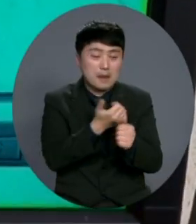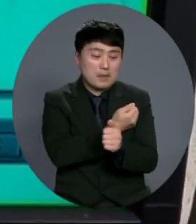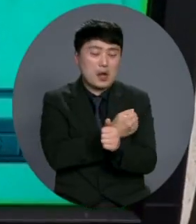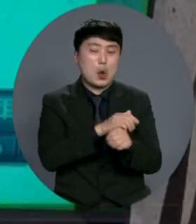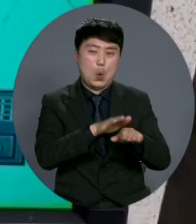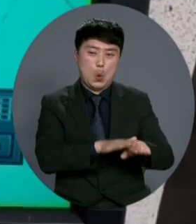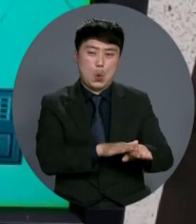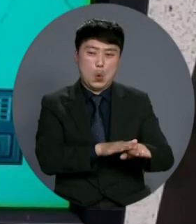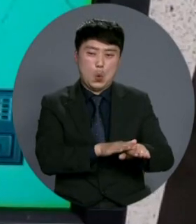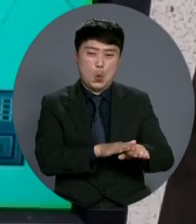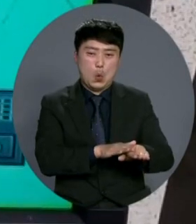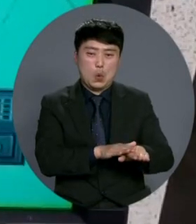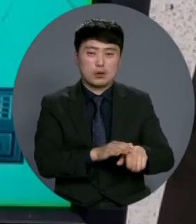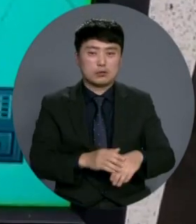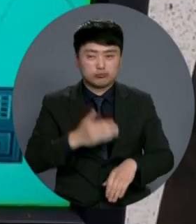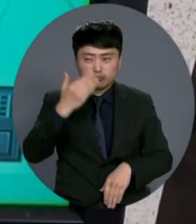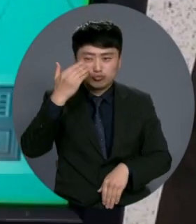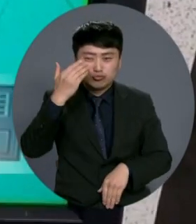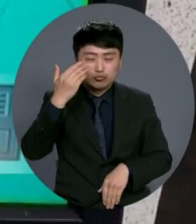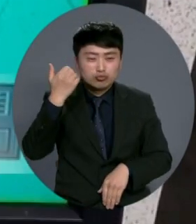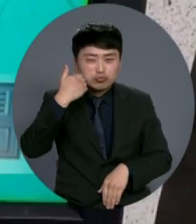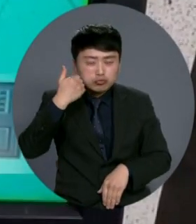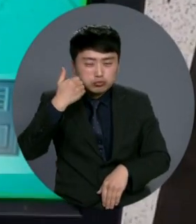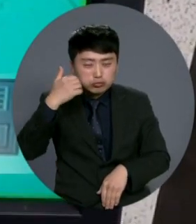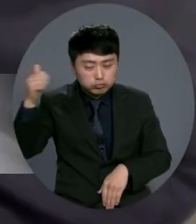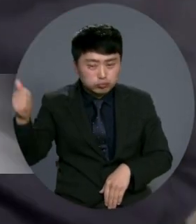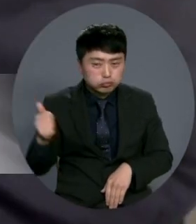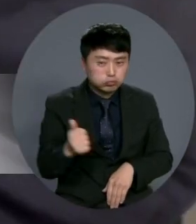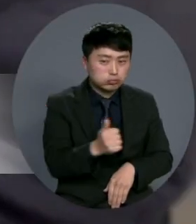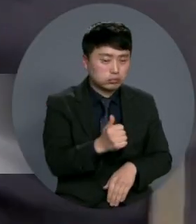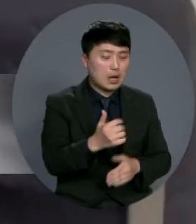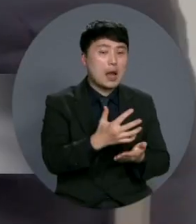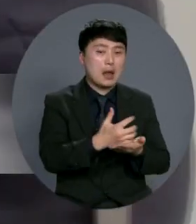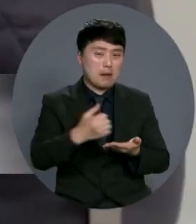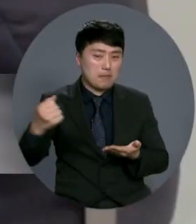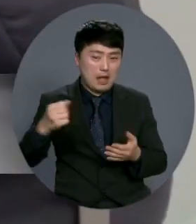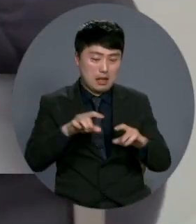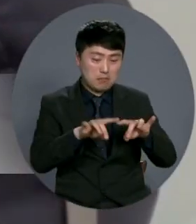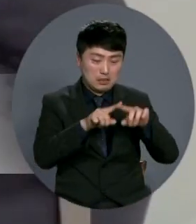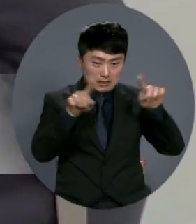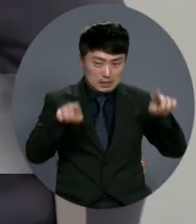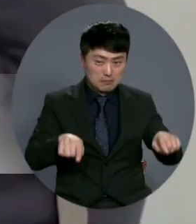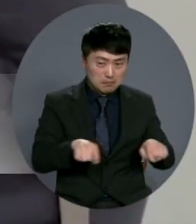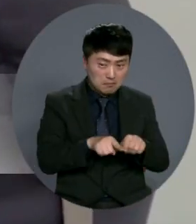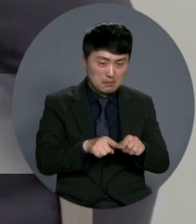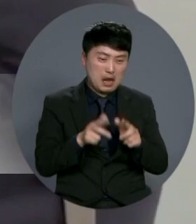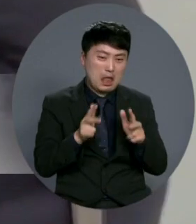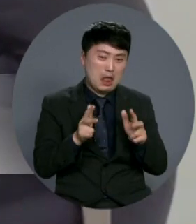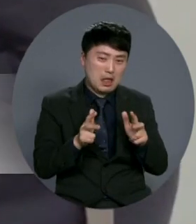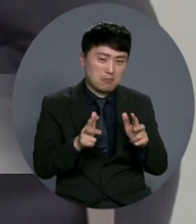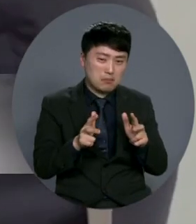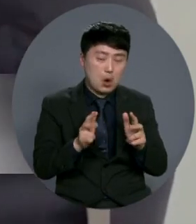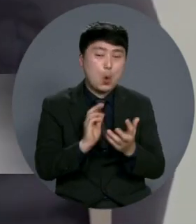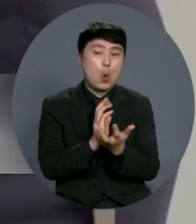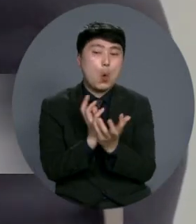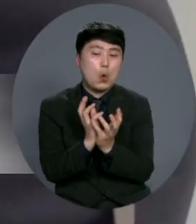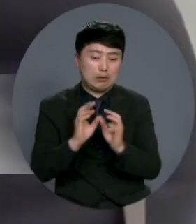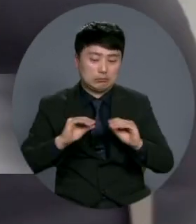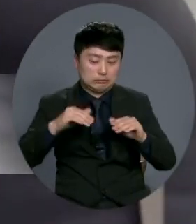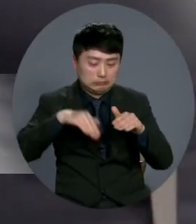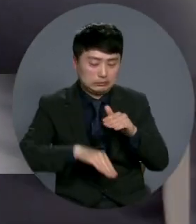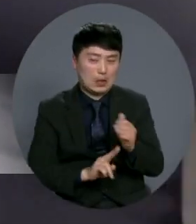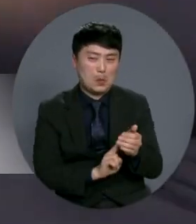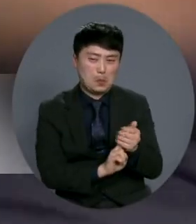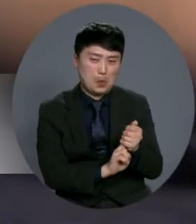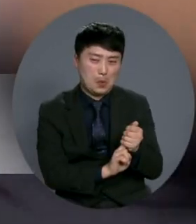알려줬습니다. 마약은 이른바 던지기 수법을 통해 배전함 속, 에어컨 실외기 아래, 화단 흙 등 추적이 쉽지